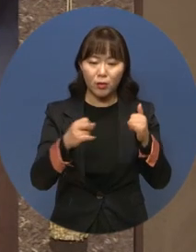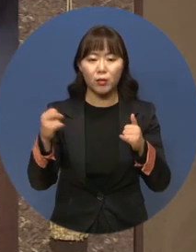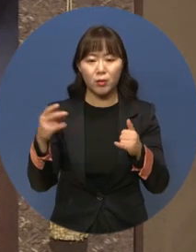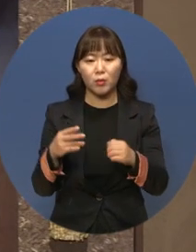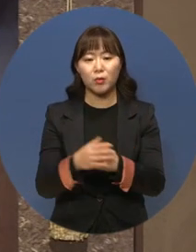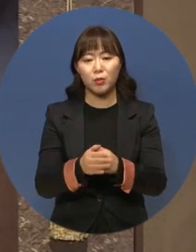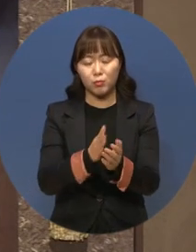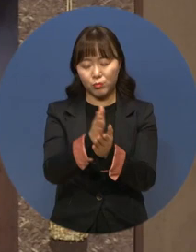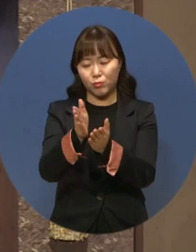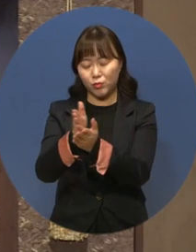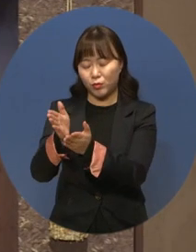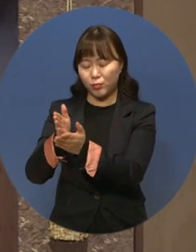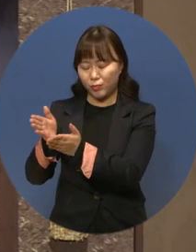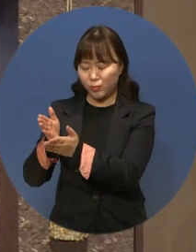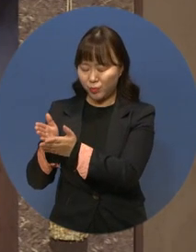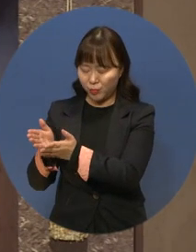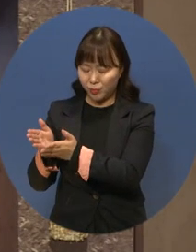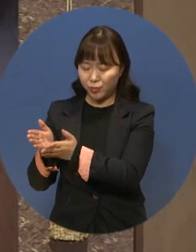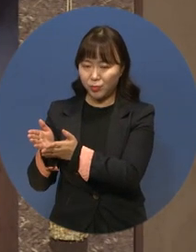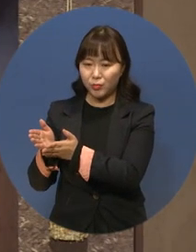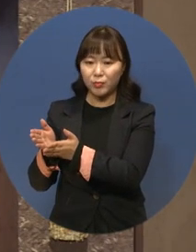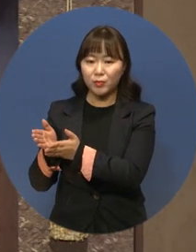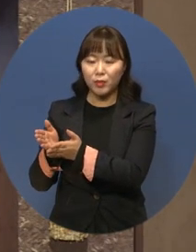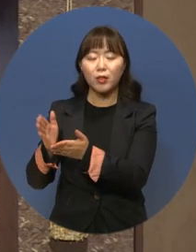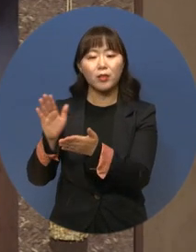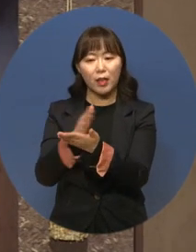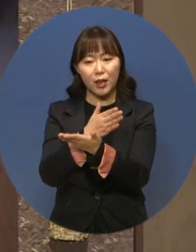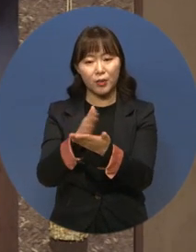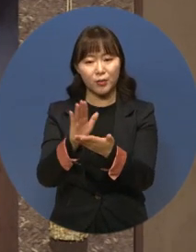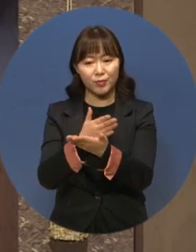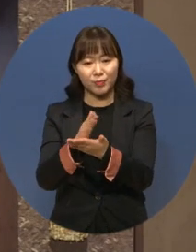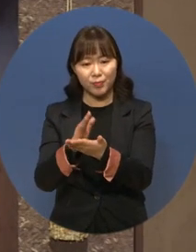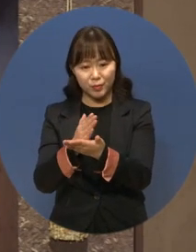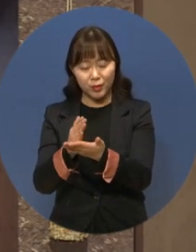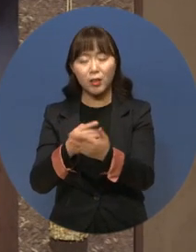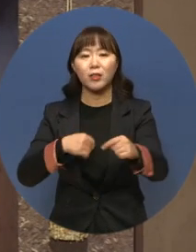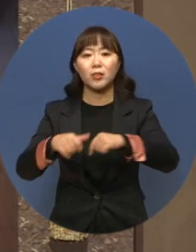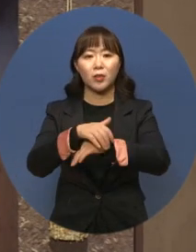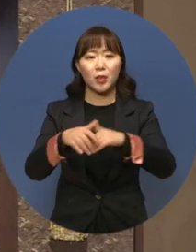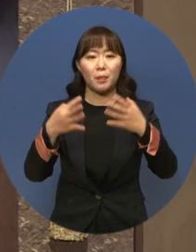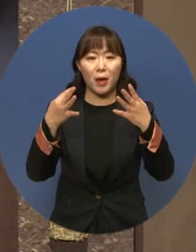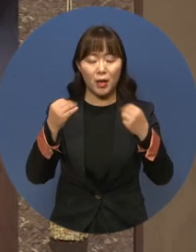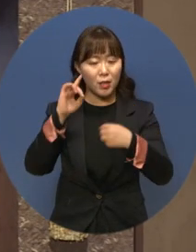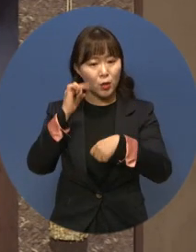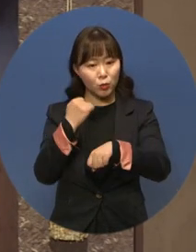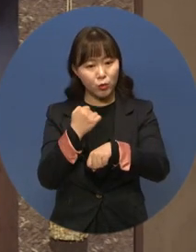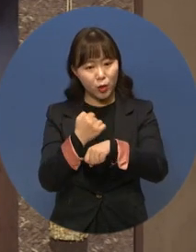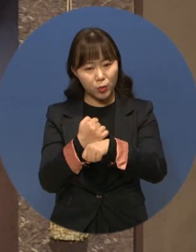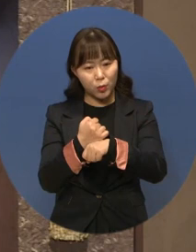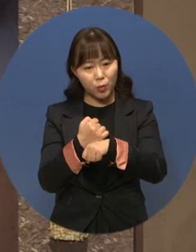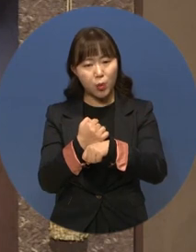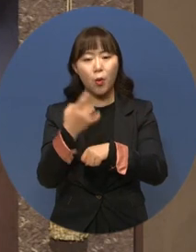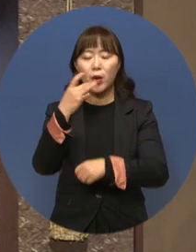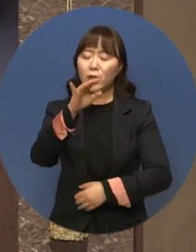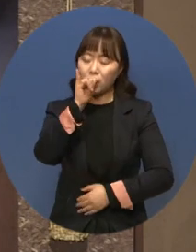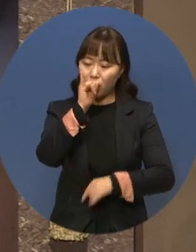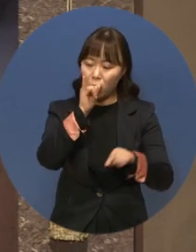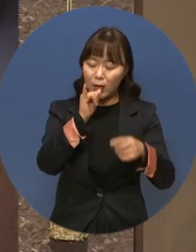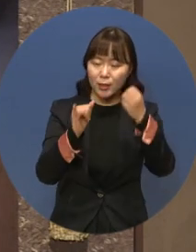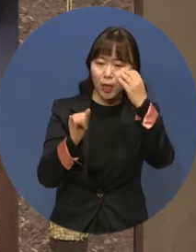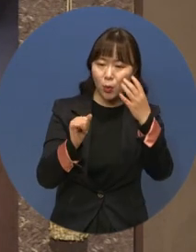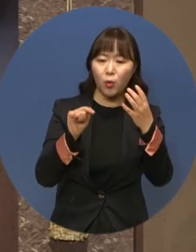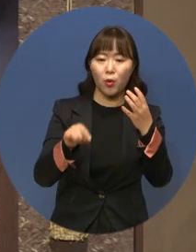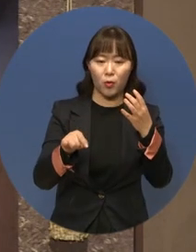그 분야별 이제 그 좀 이렇게 분과를 나누어서 정책을 많이 연구를 하고 기존에 있는 것하고